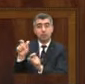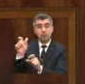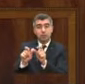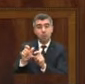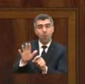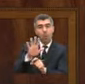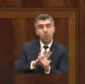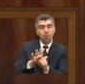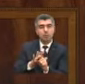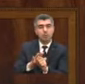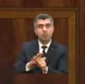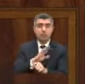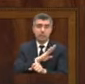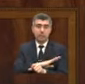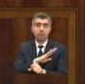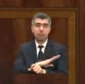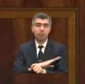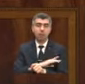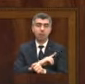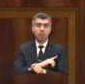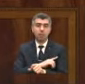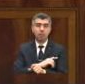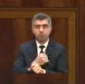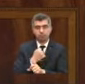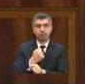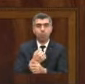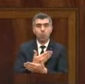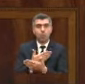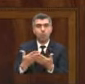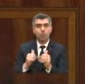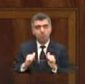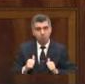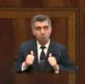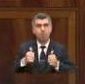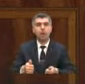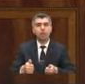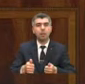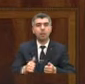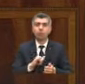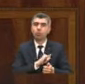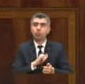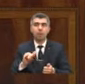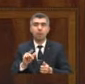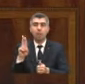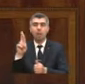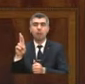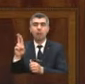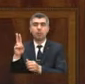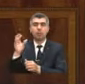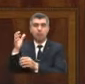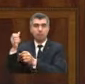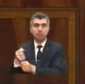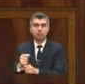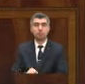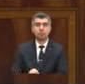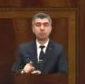متراصة، ولكن كانت واحد الإرادة عليا، واحد المبادرة جريئة غير مسبوقة لجلالة الملك في